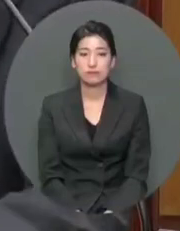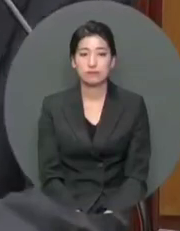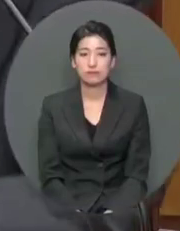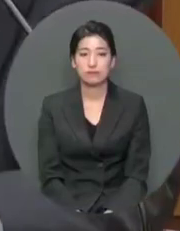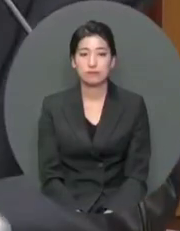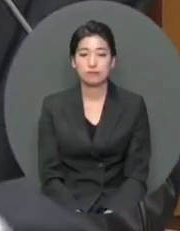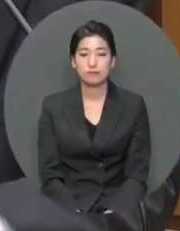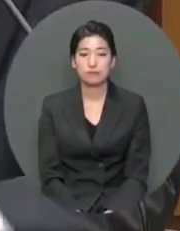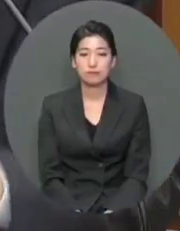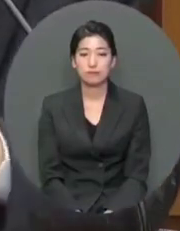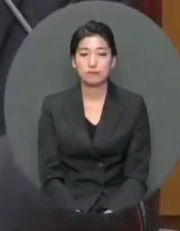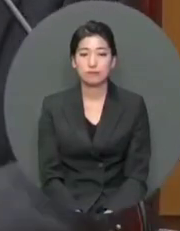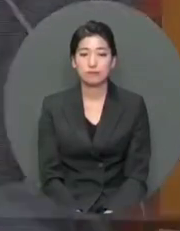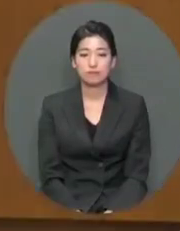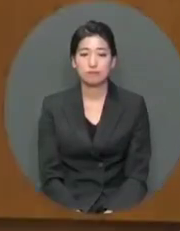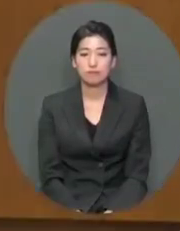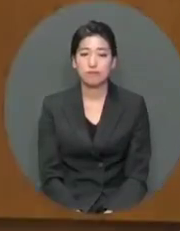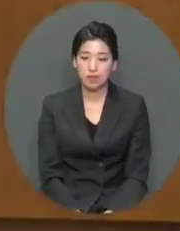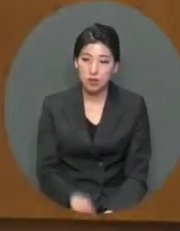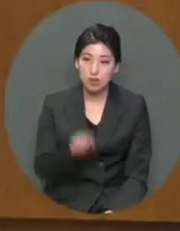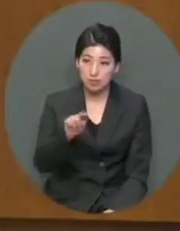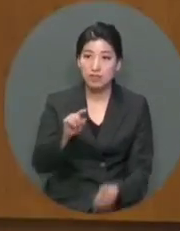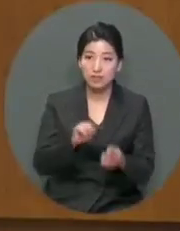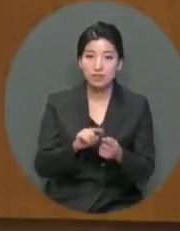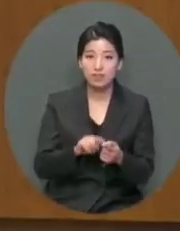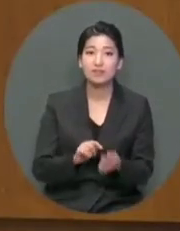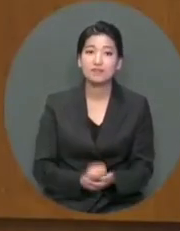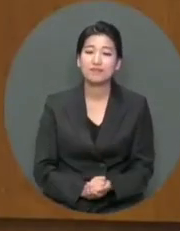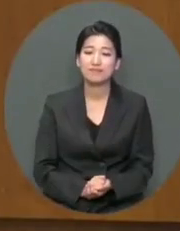말씀을 드립니다. 그 부분에 대해서는 제가 인사 말씀에도